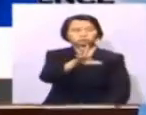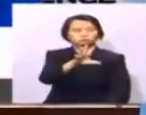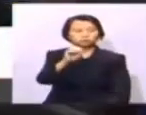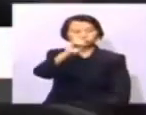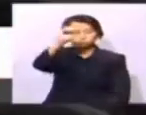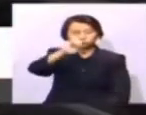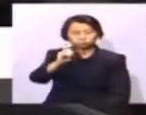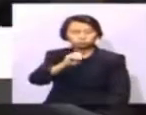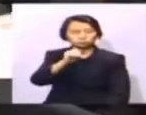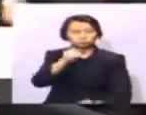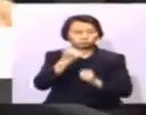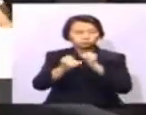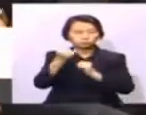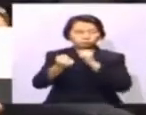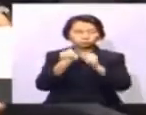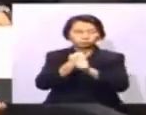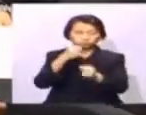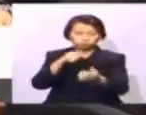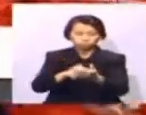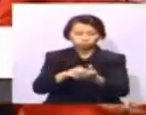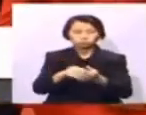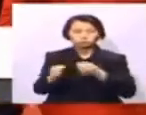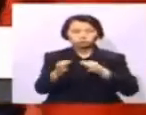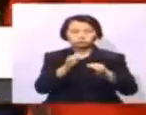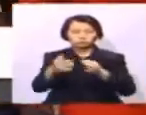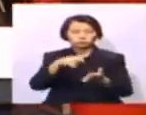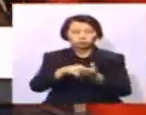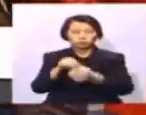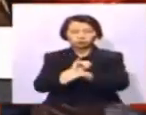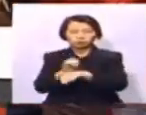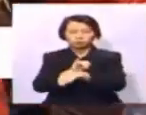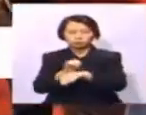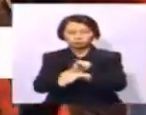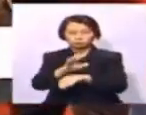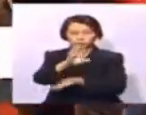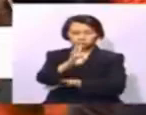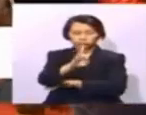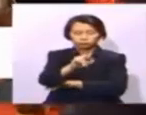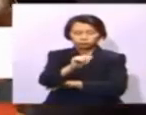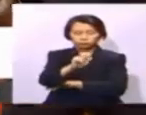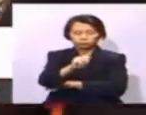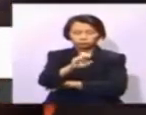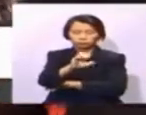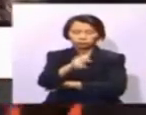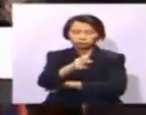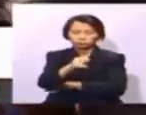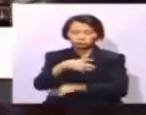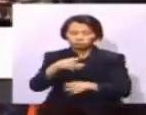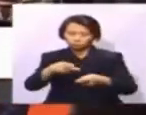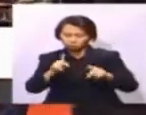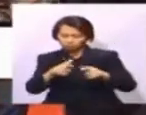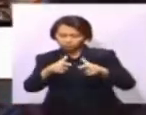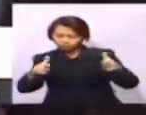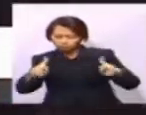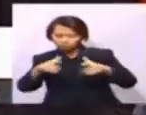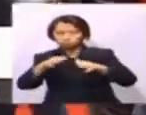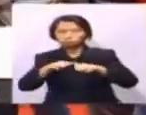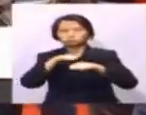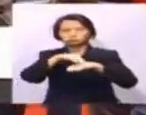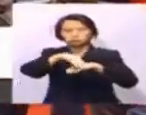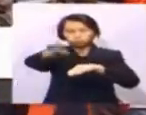5% menjelang akhir tahun ini. Jelasnya lagi, industri franchise mempunyai potensi besar untuk diperluas ke peringkat